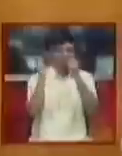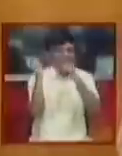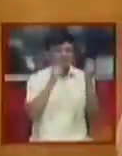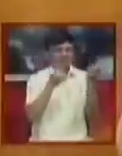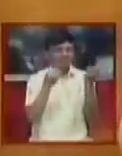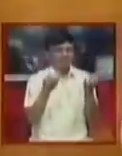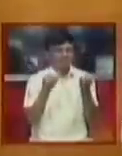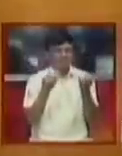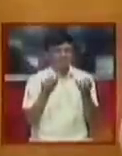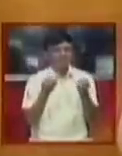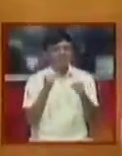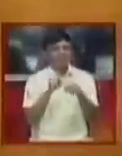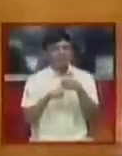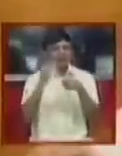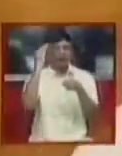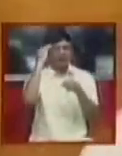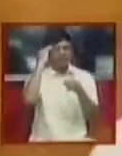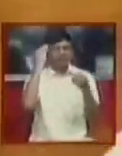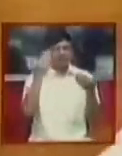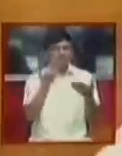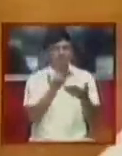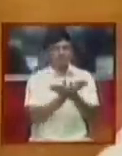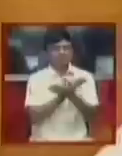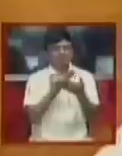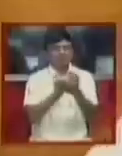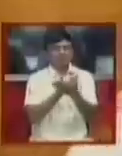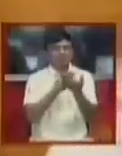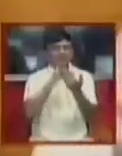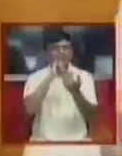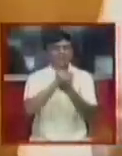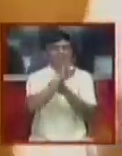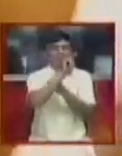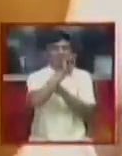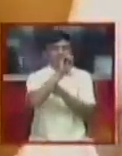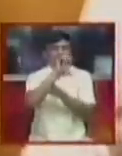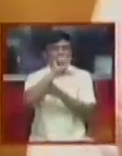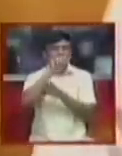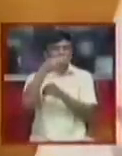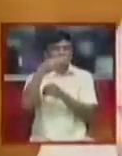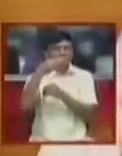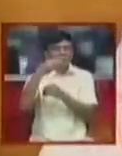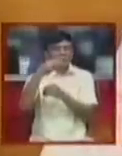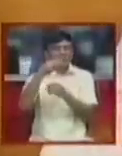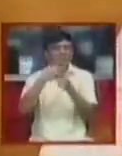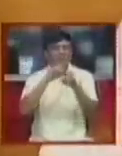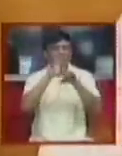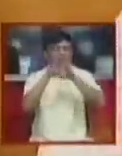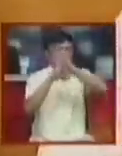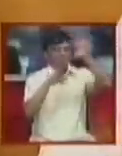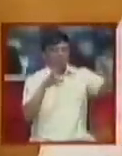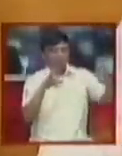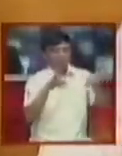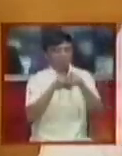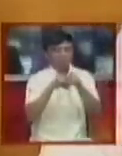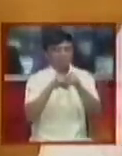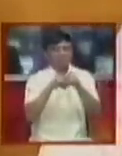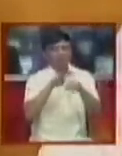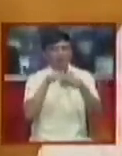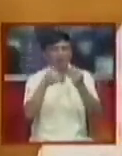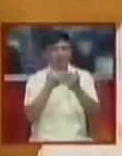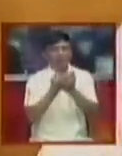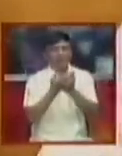ito. Sa ilalim ng bagong lunsad na Project NOAA, isinakay natin sa isang bangka ang mga